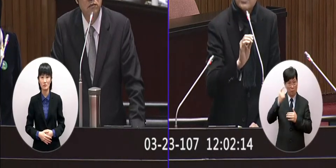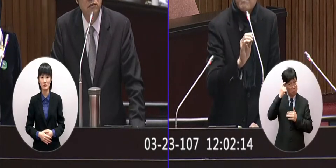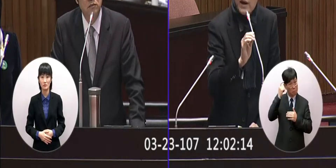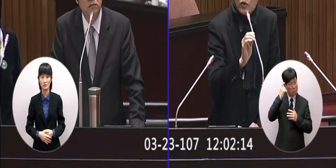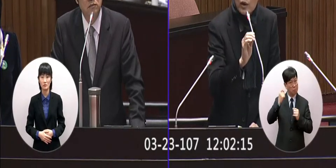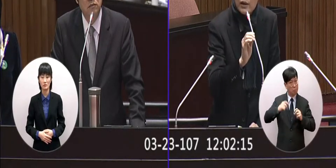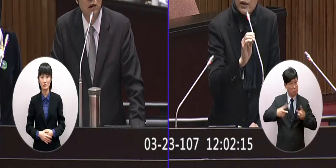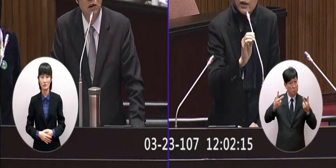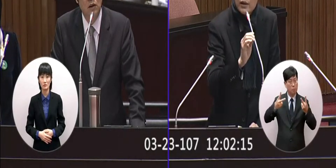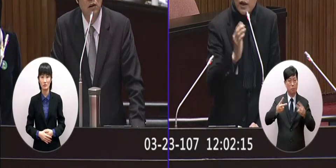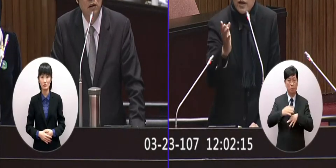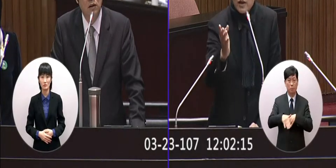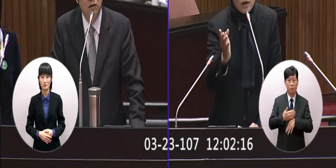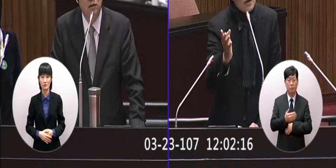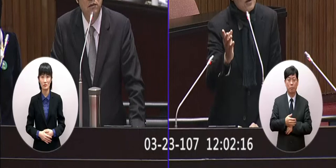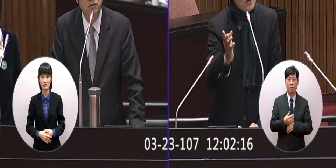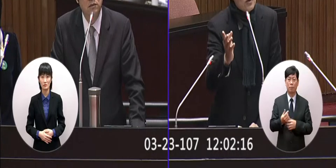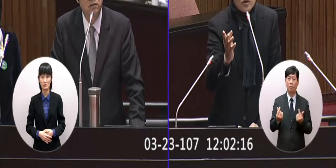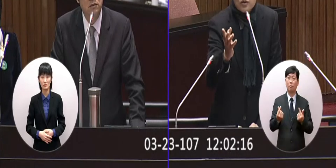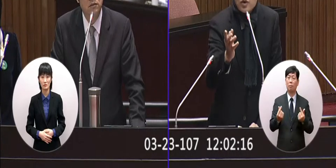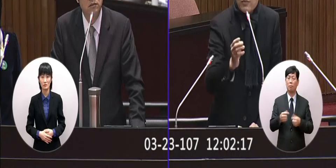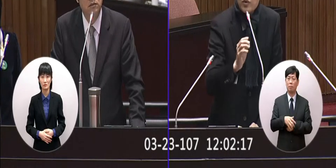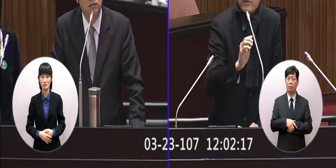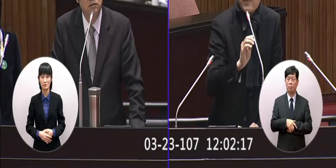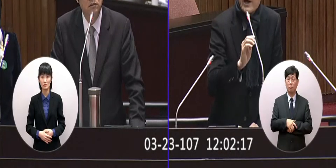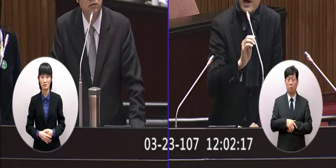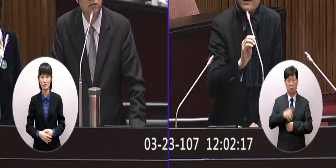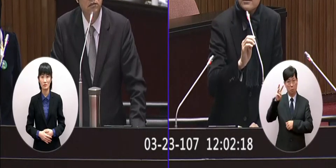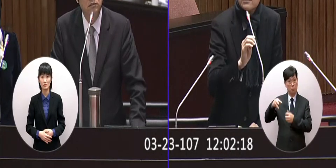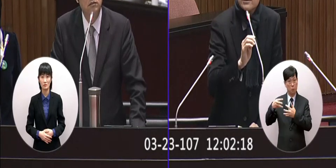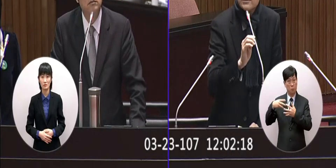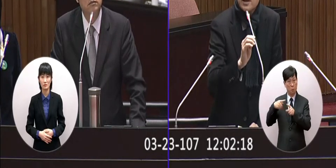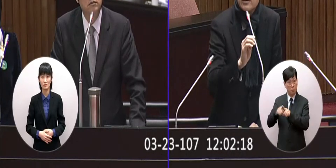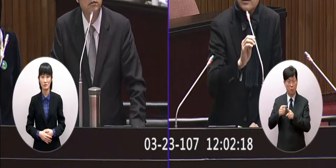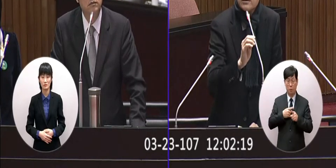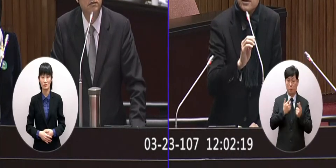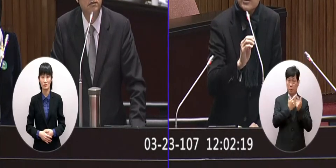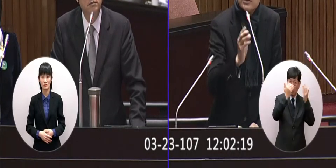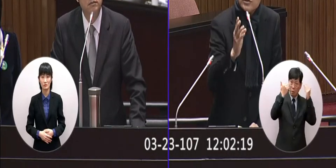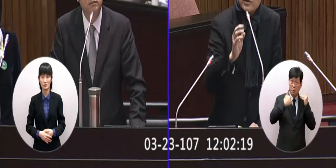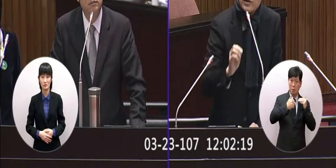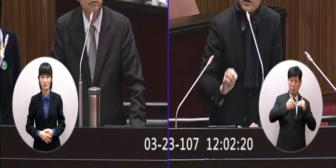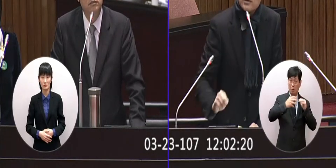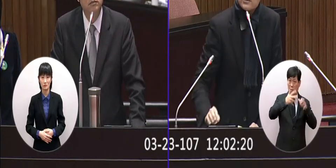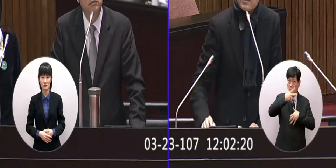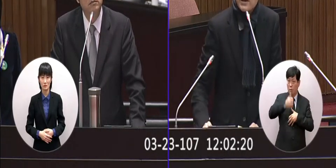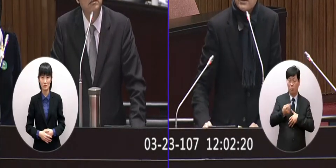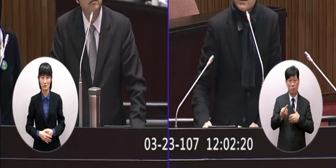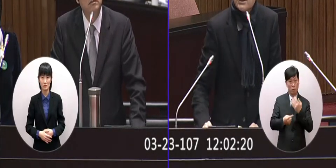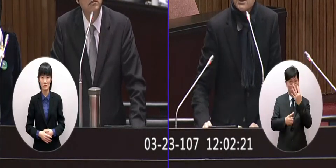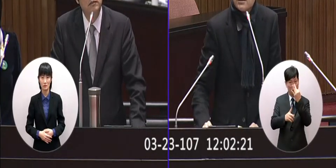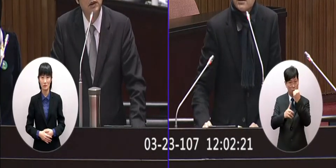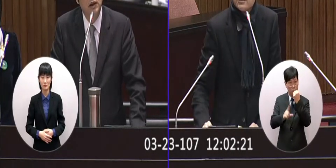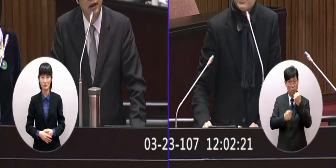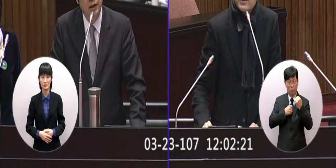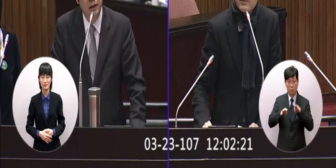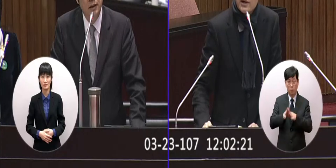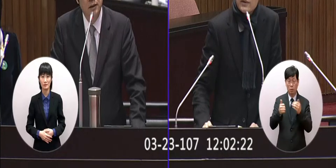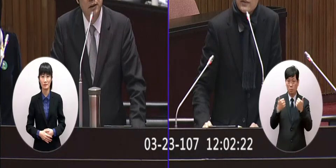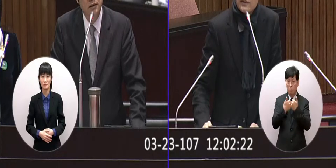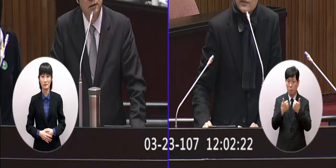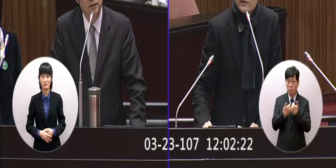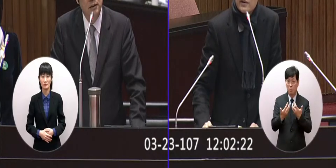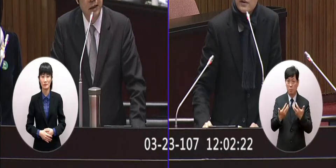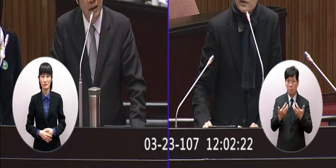考跟判断？你看，川普跟北韩的领导人，他们是几月要谈判，要见